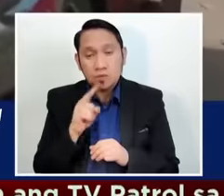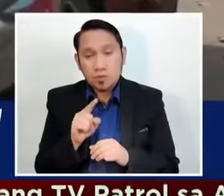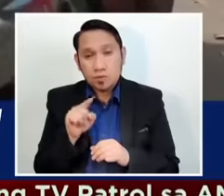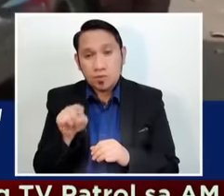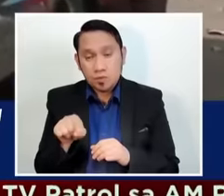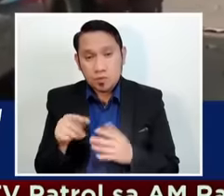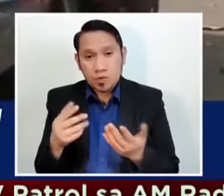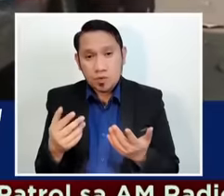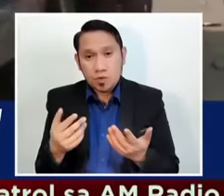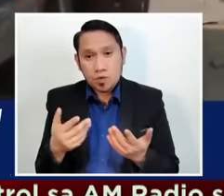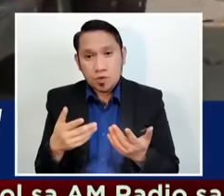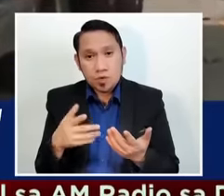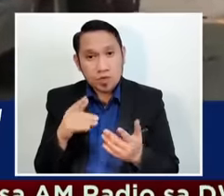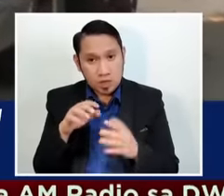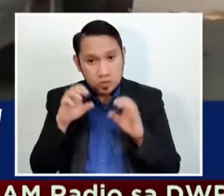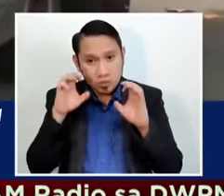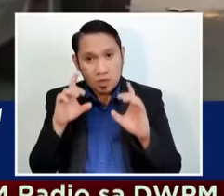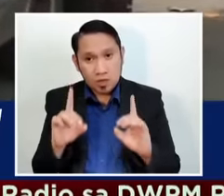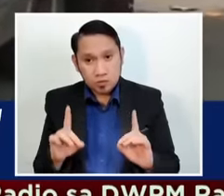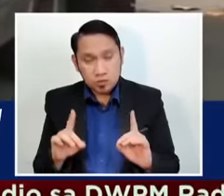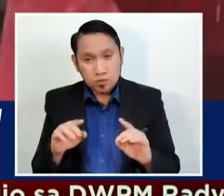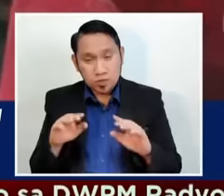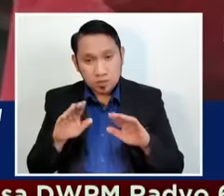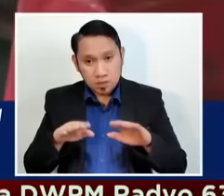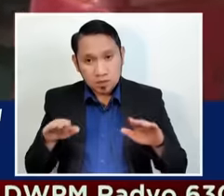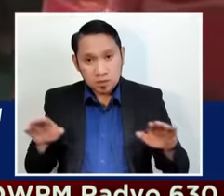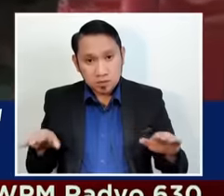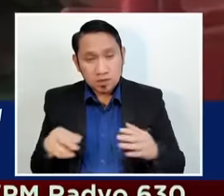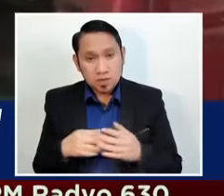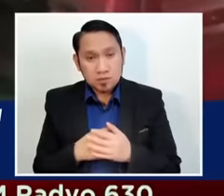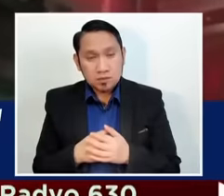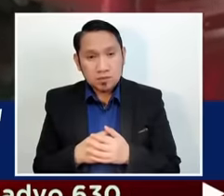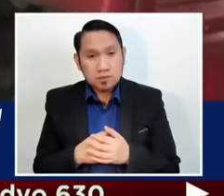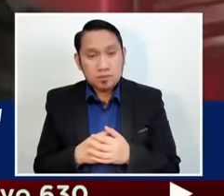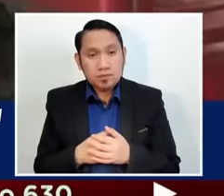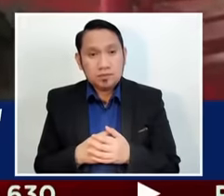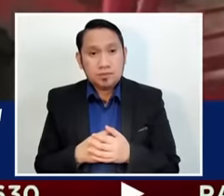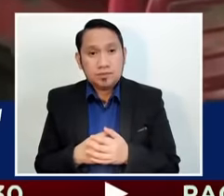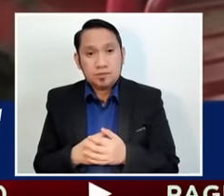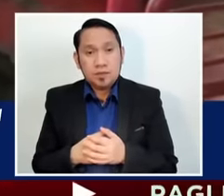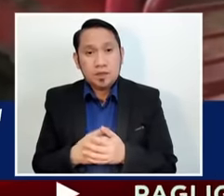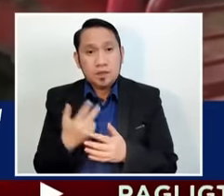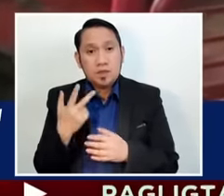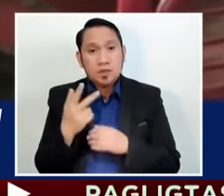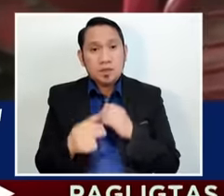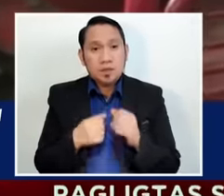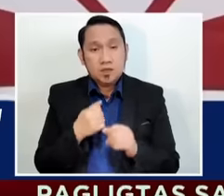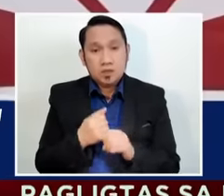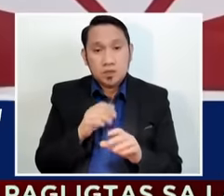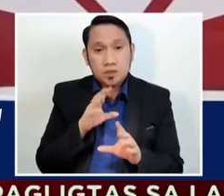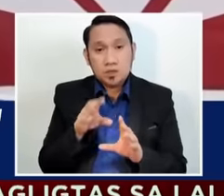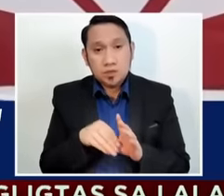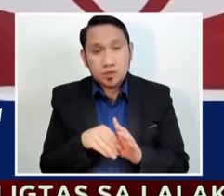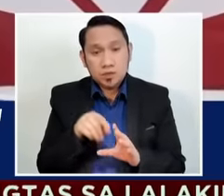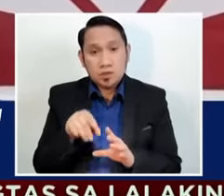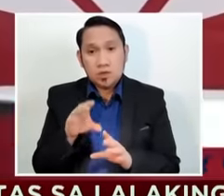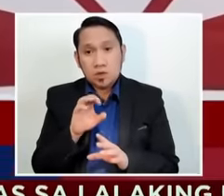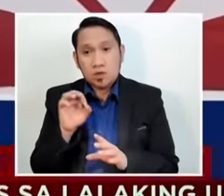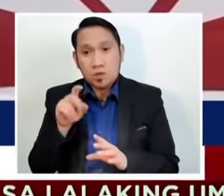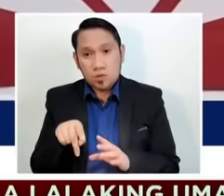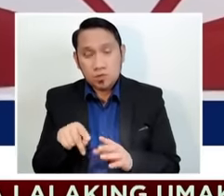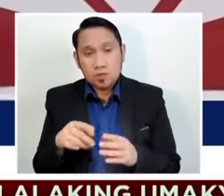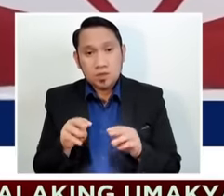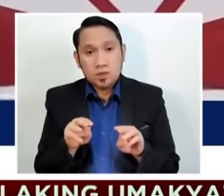ang dalawang anak. 3 taon na anya mula nang sumali siya sa consolidation sa Marikina. Kailangan